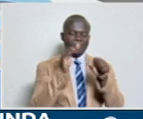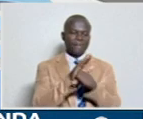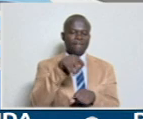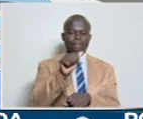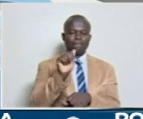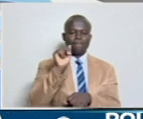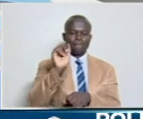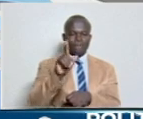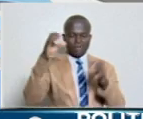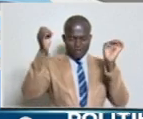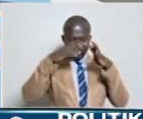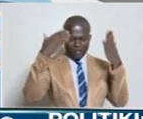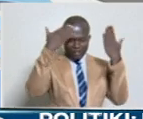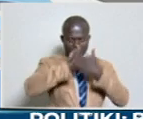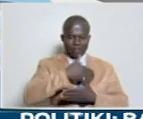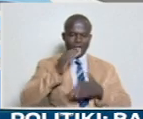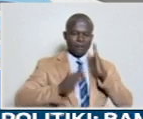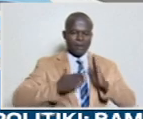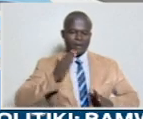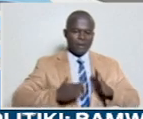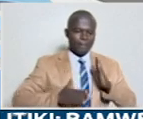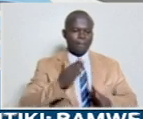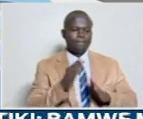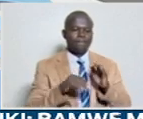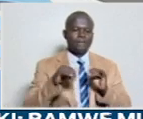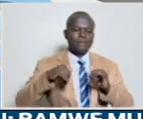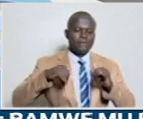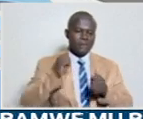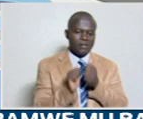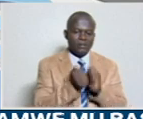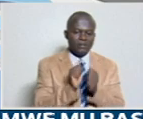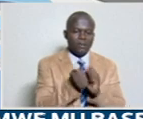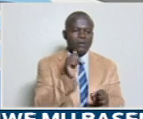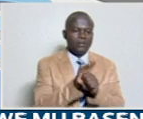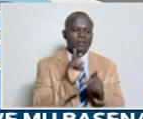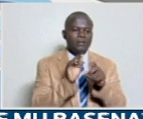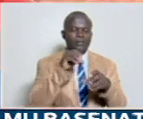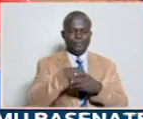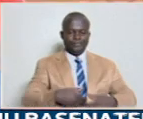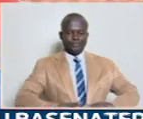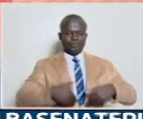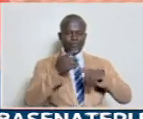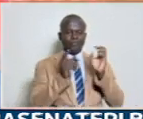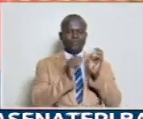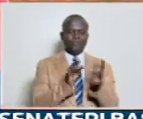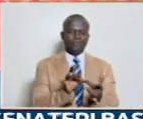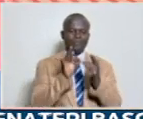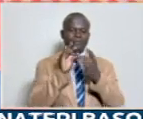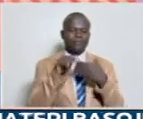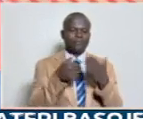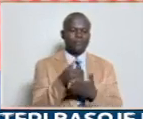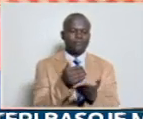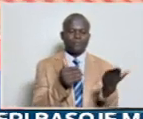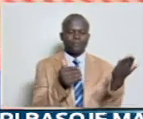Iyi Kigali Night Run ikaba rero ari siporo yitabiriwe cyane n'urubyiruko ariko by'umwihariko ikaba ari